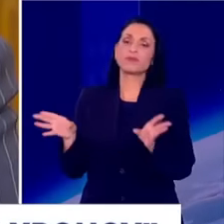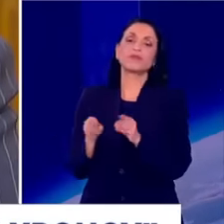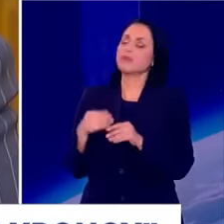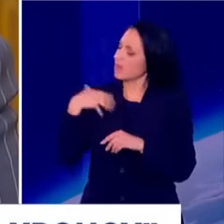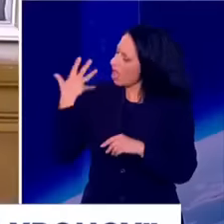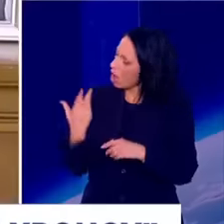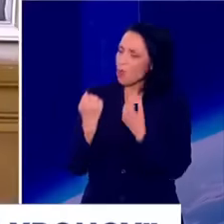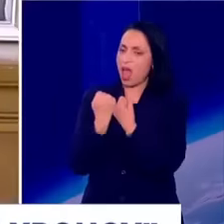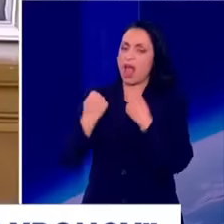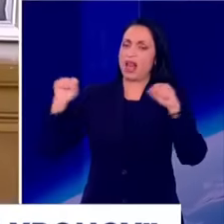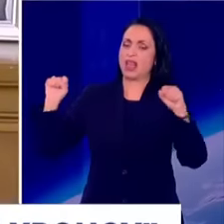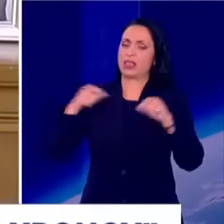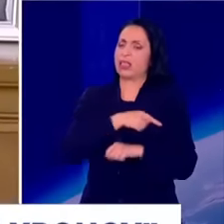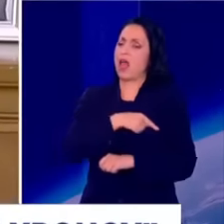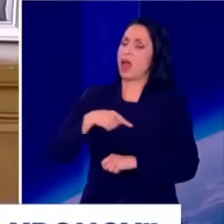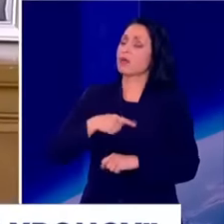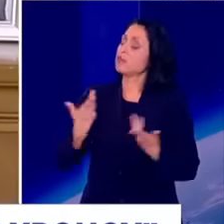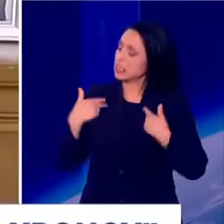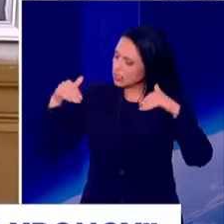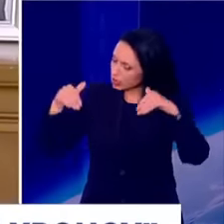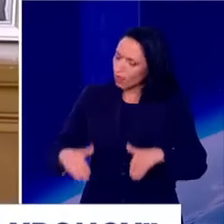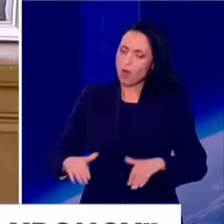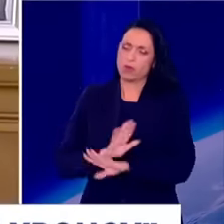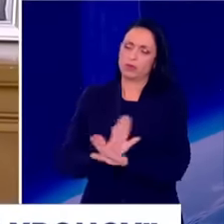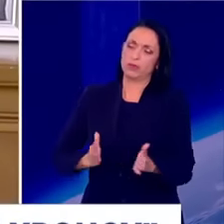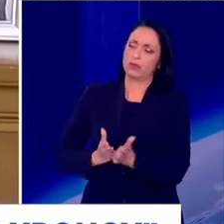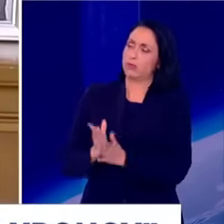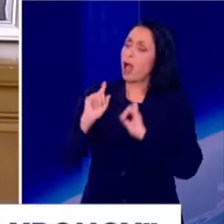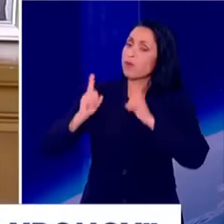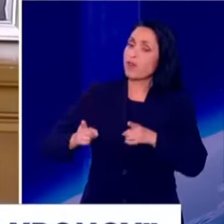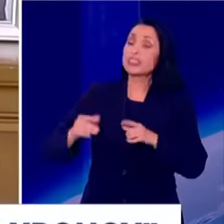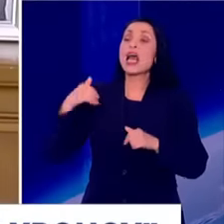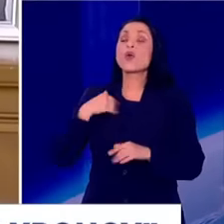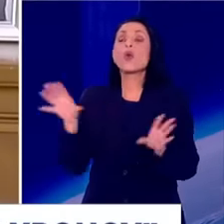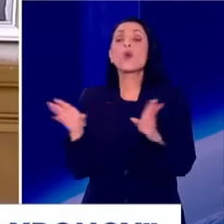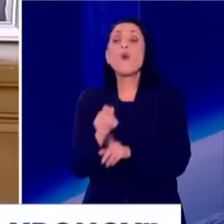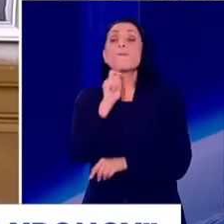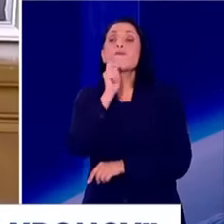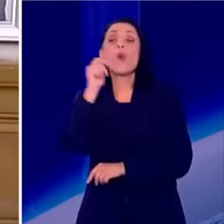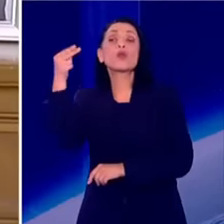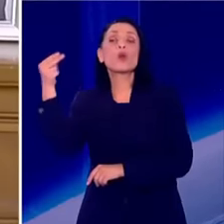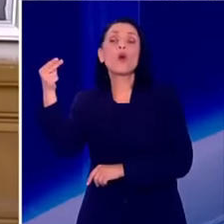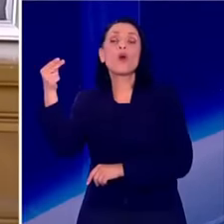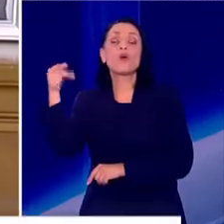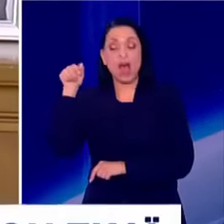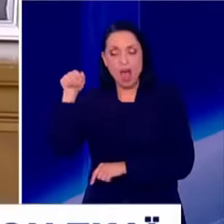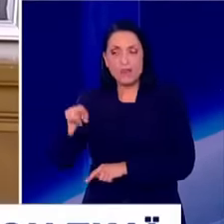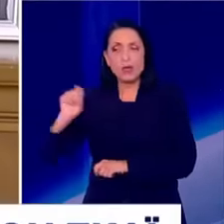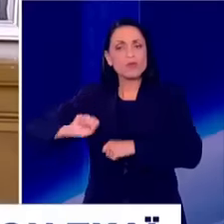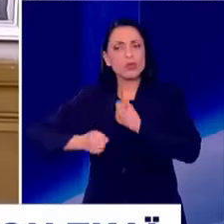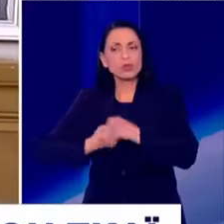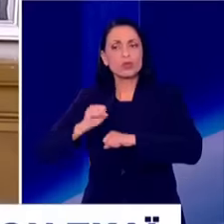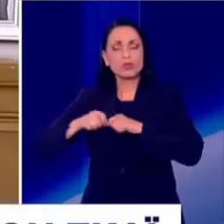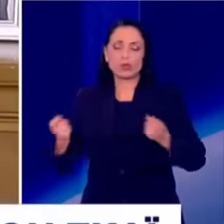Έχουμε ανεξάρτητη αρχή. Σεβόμαστε απόλυτα τις αποφάσεις της. Αλλά εγώ στέκομαι στο πολιτικό σκέλος. Αυτή τη στιγμή, αυτή η προσπάθεια η